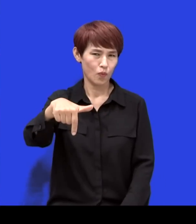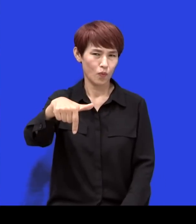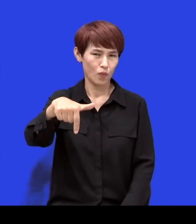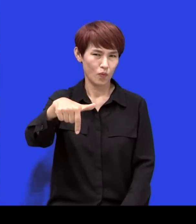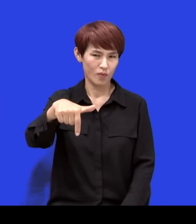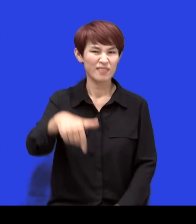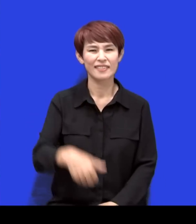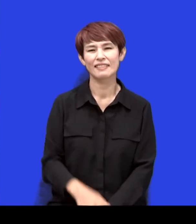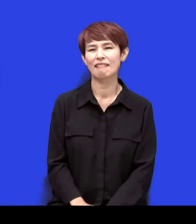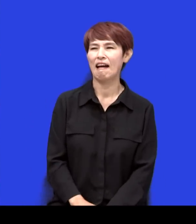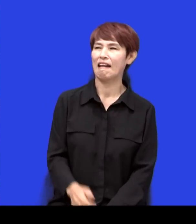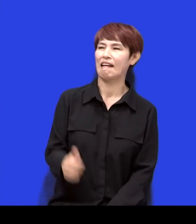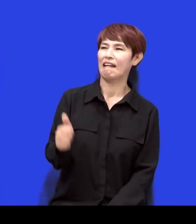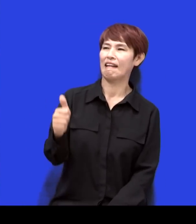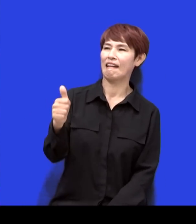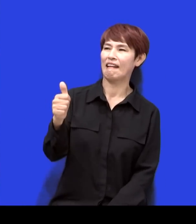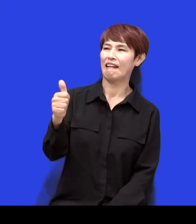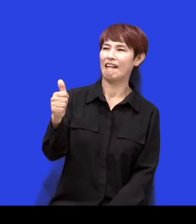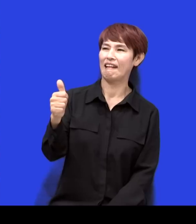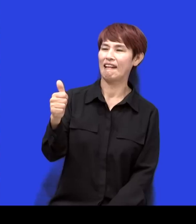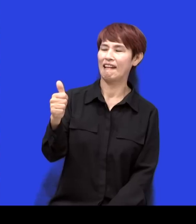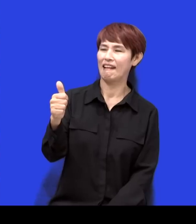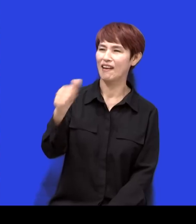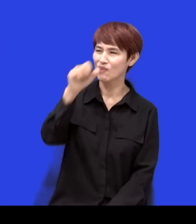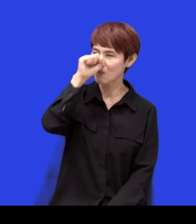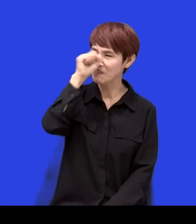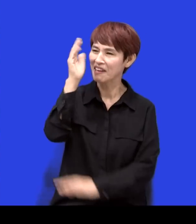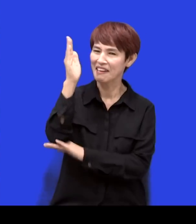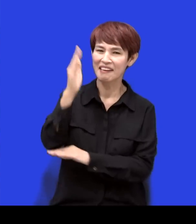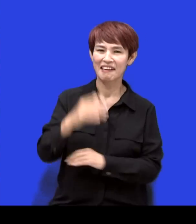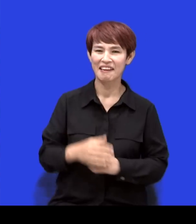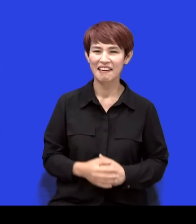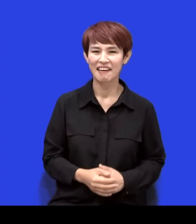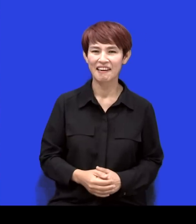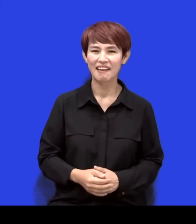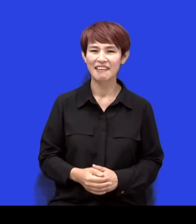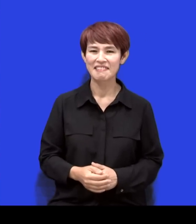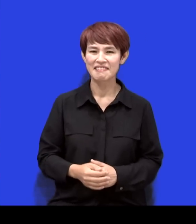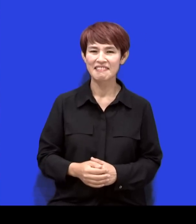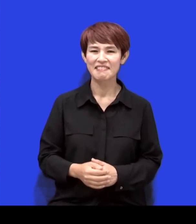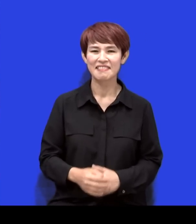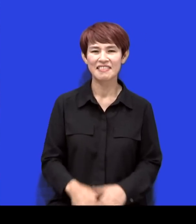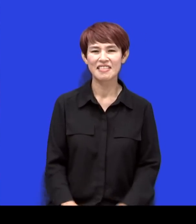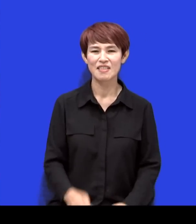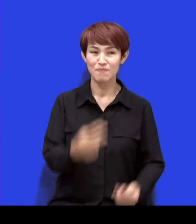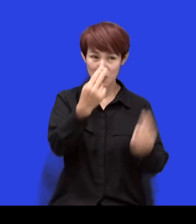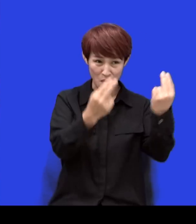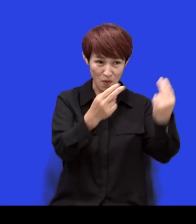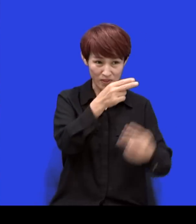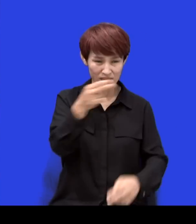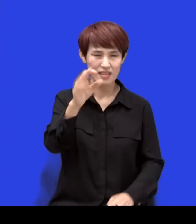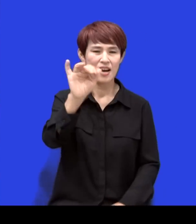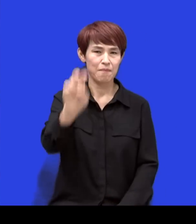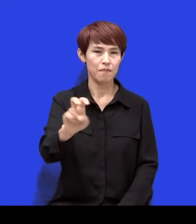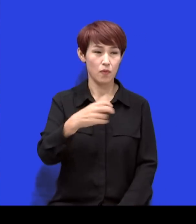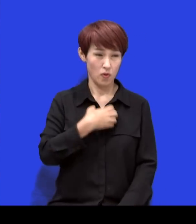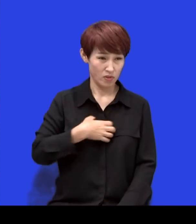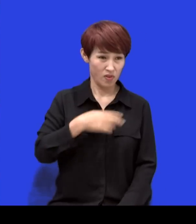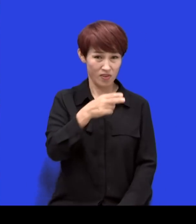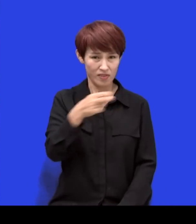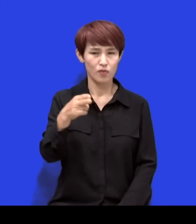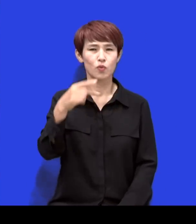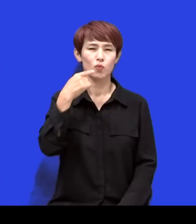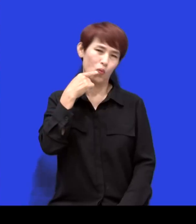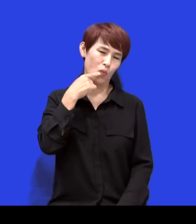걱정은 독이다. 아. 예. 정말 명언입니다. 이거 써서 그냥 어디다 붙여놓으면 비교는 암이고 걱정은 독이래요. 독이죠.